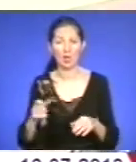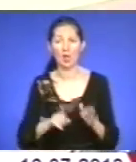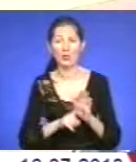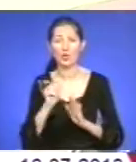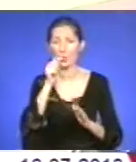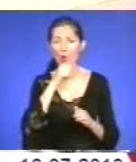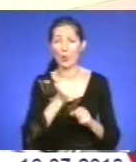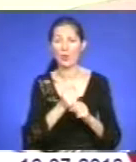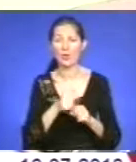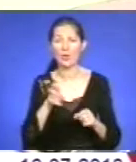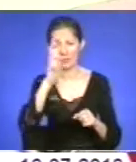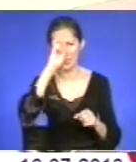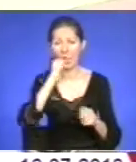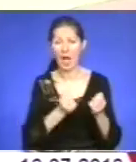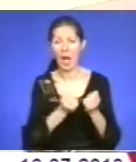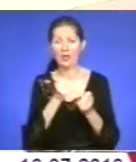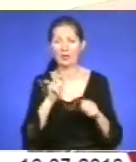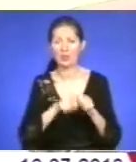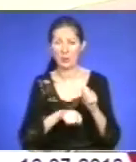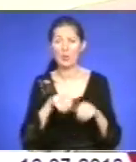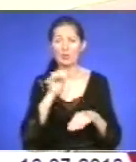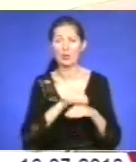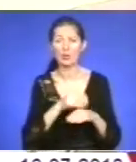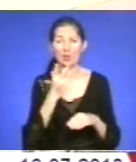Державтоінспекції, вдумайтеся, будь ласка, зафіксовано